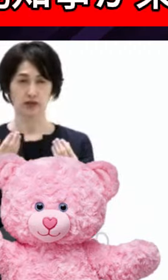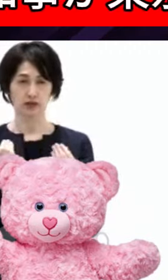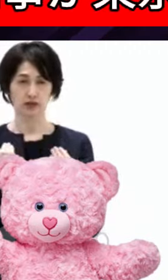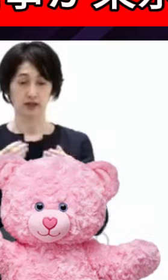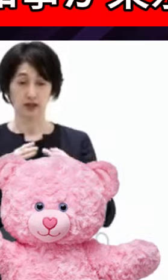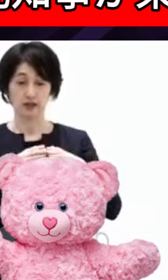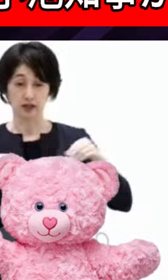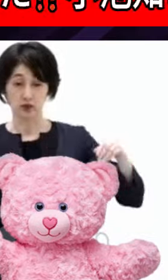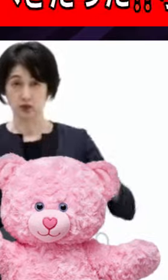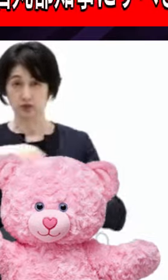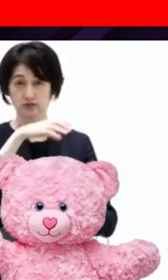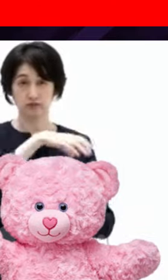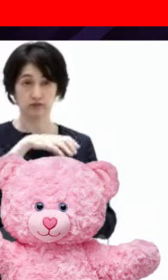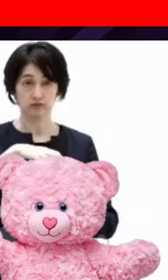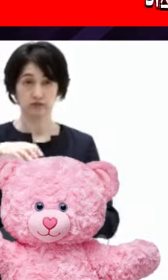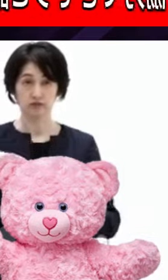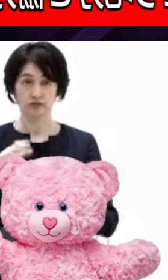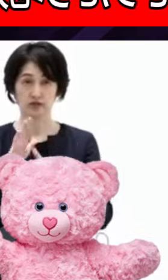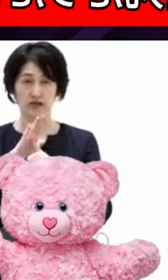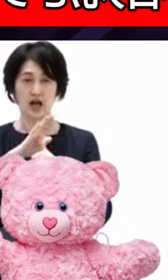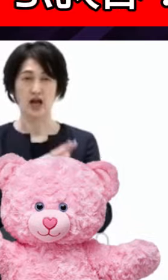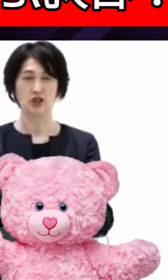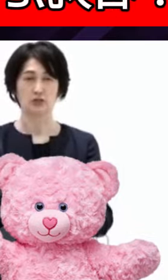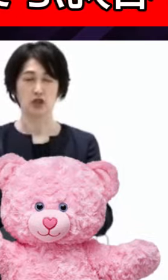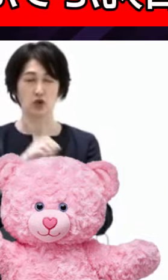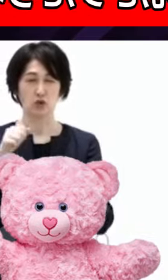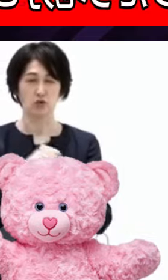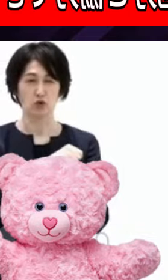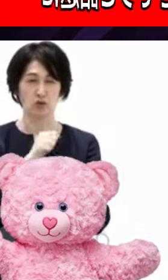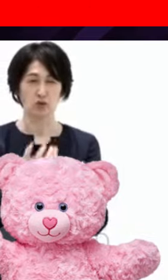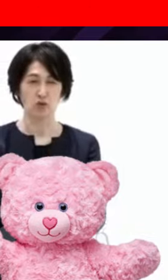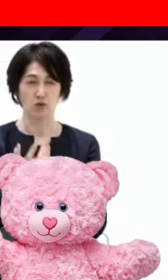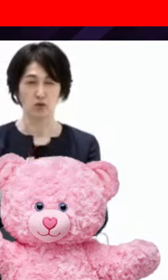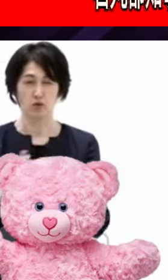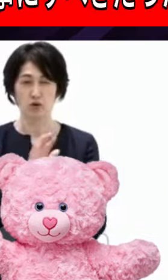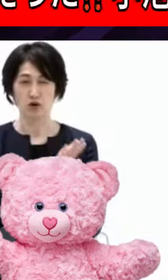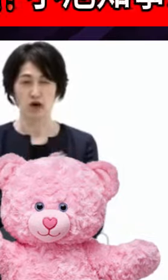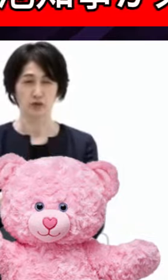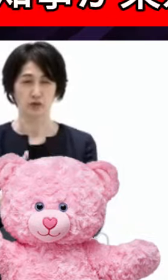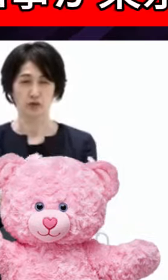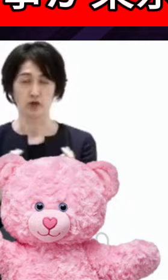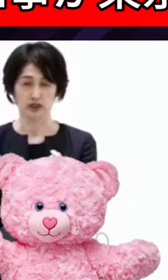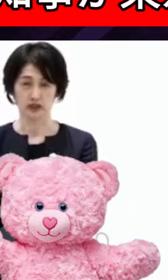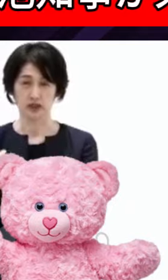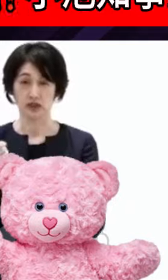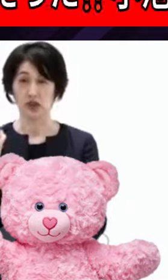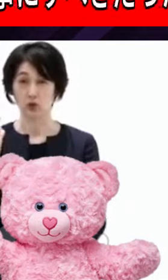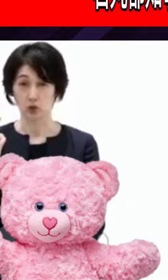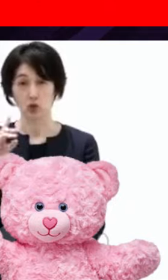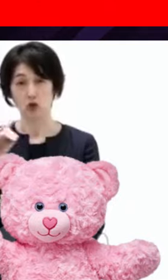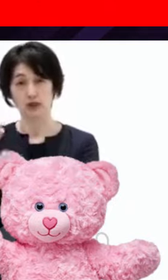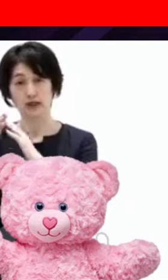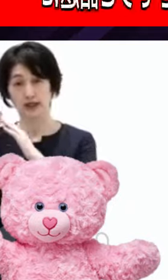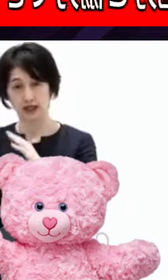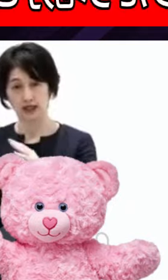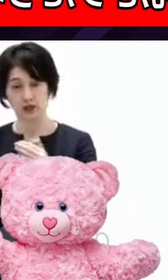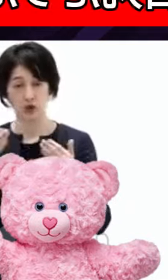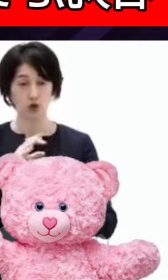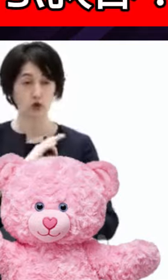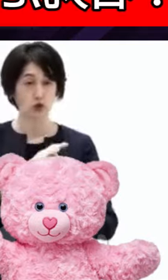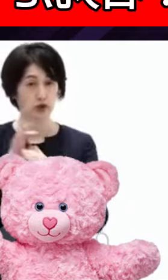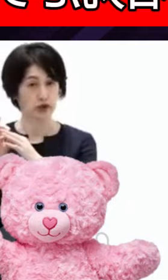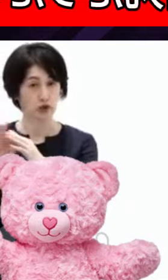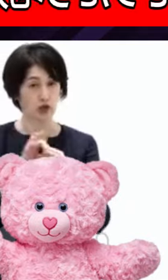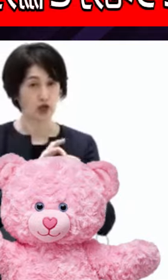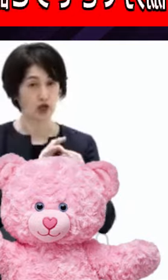も今あのハラスメントを訴えるような声も上がっているところで、都の職員と都議の関係性についても同じことがになりうるのかな